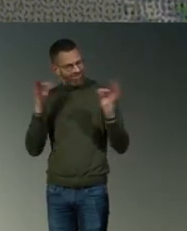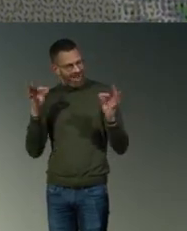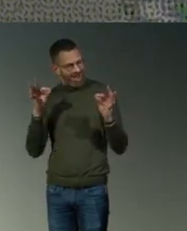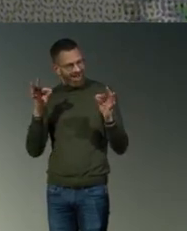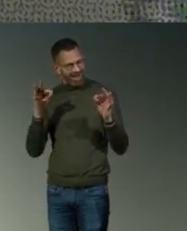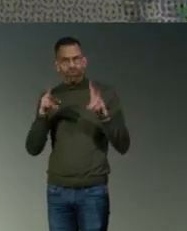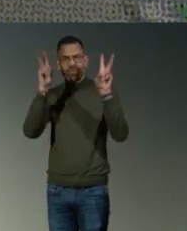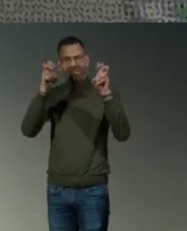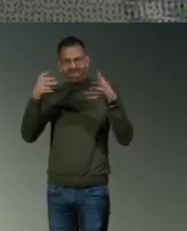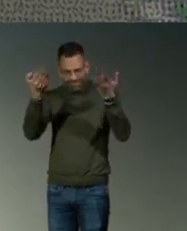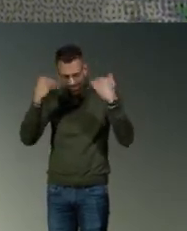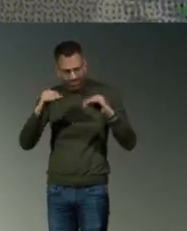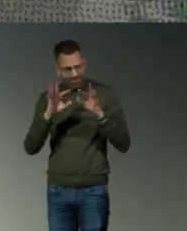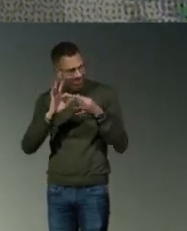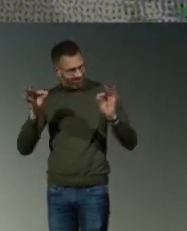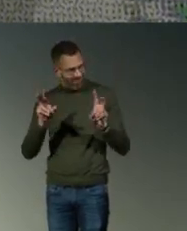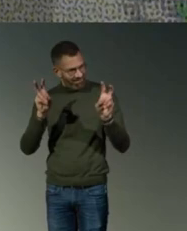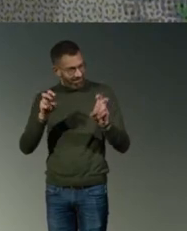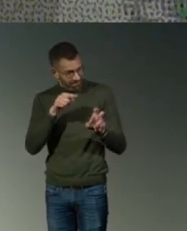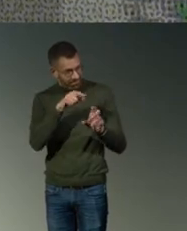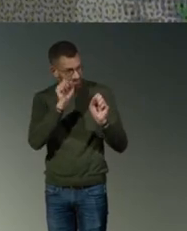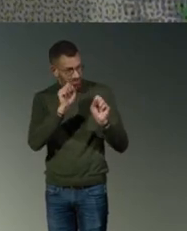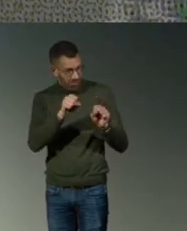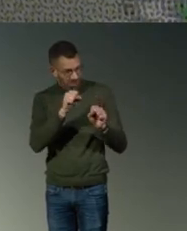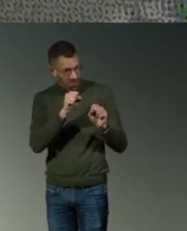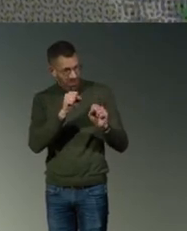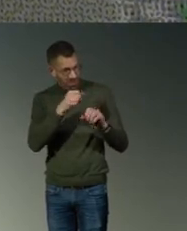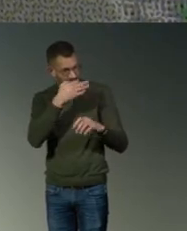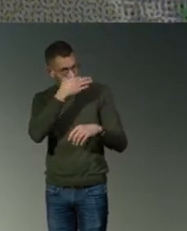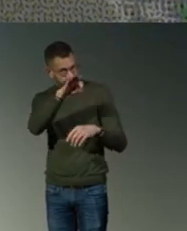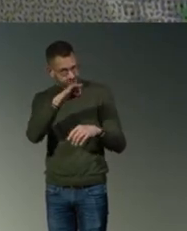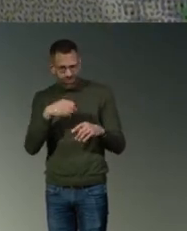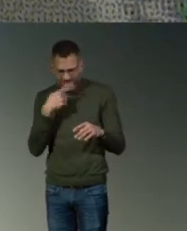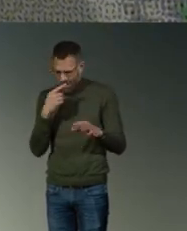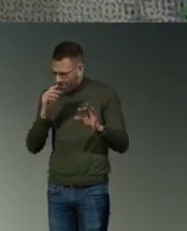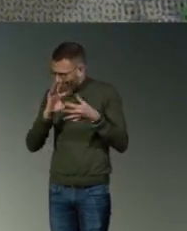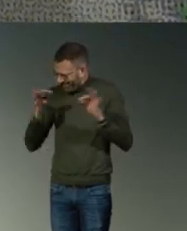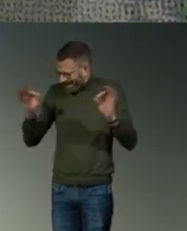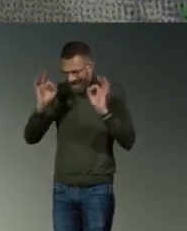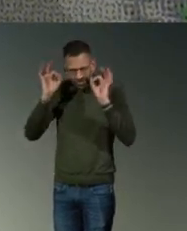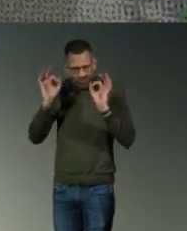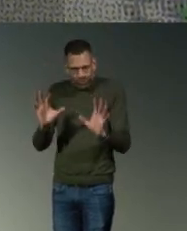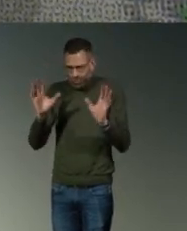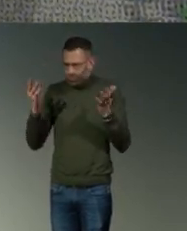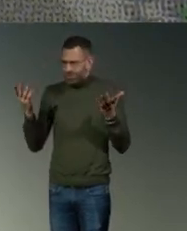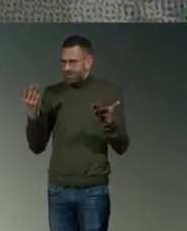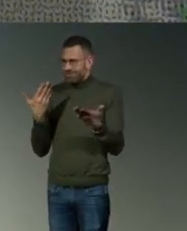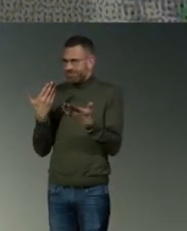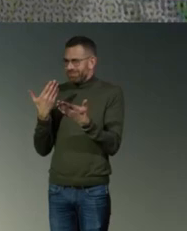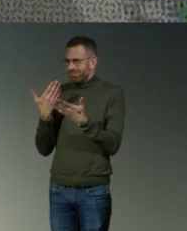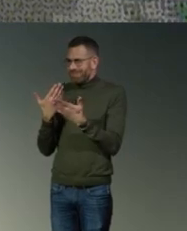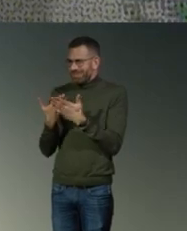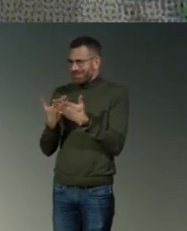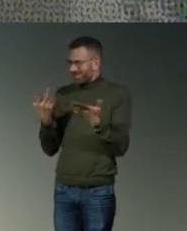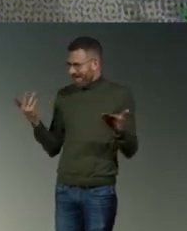qui me semble une très belle citation et qui me semble vraiment problématiser cette transformation qu'un